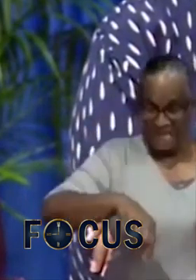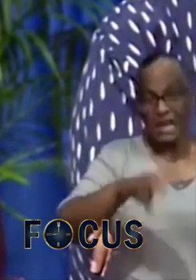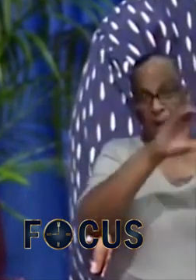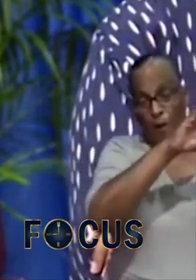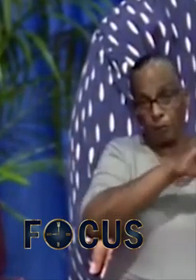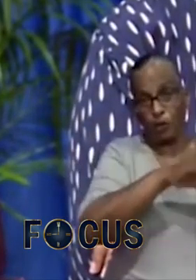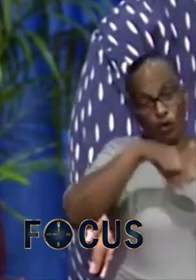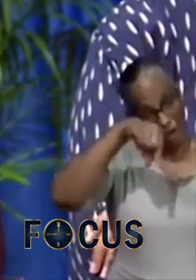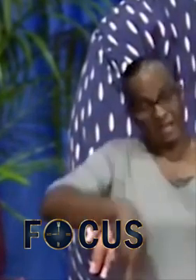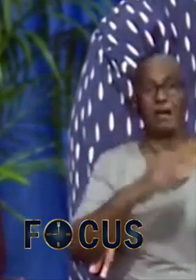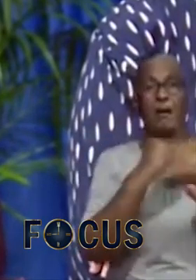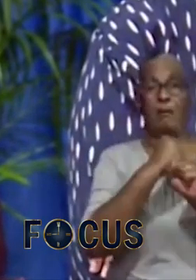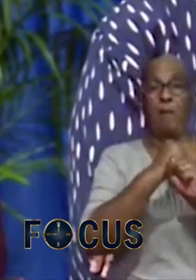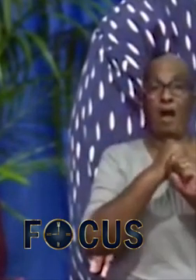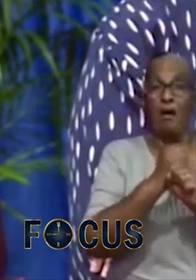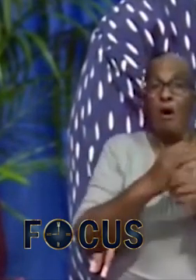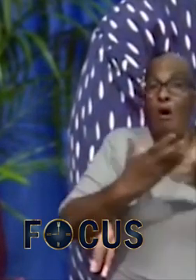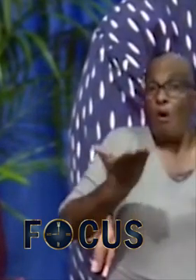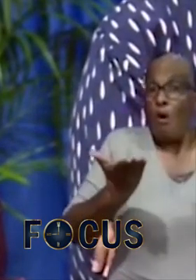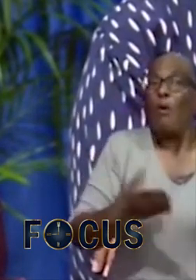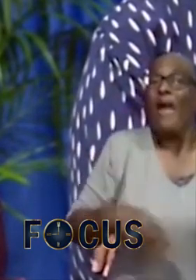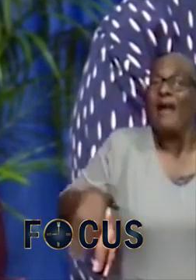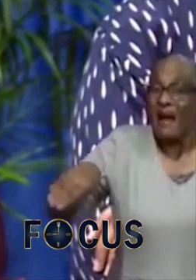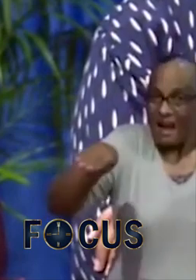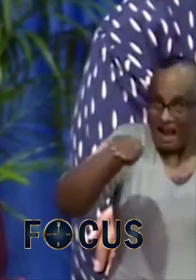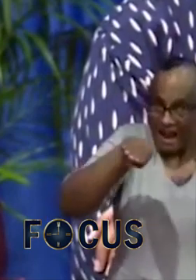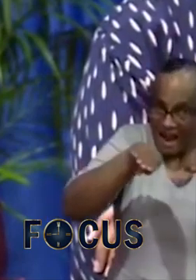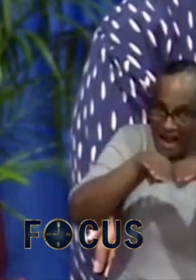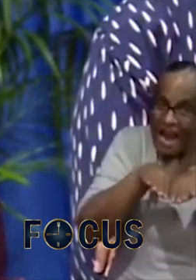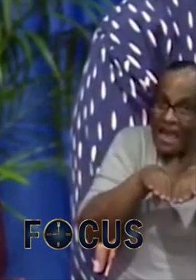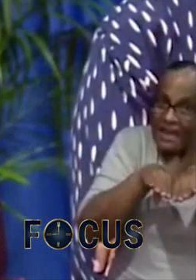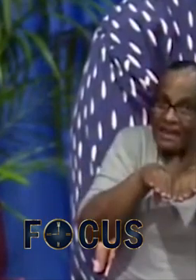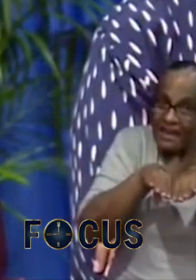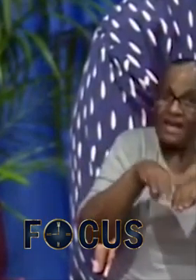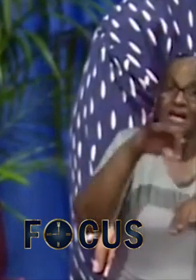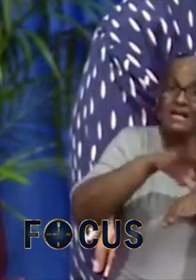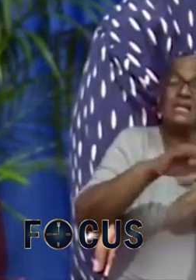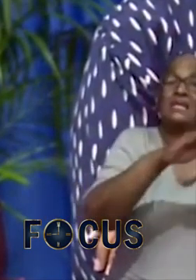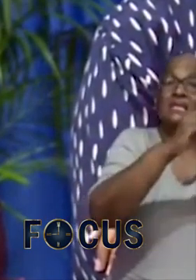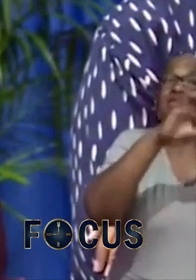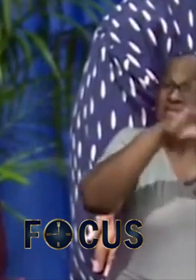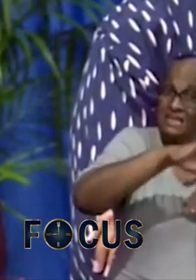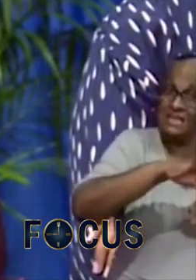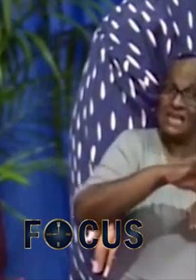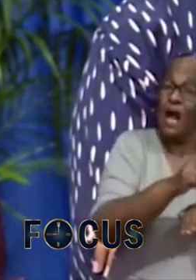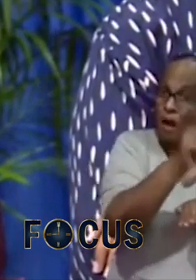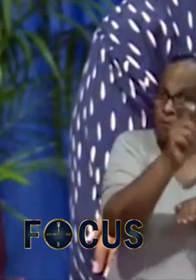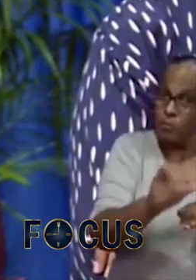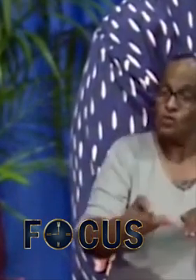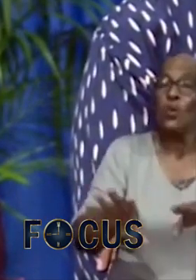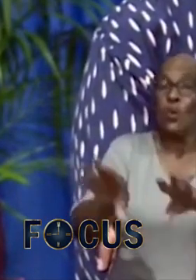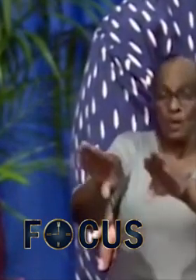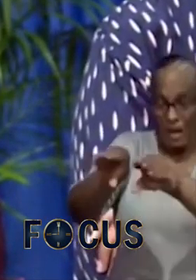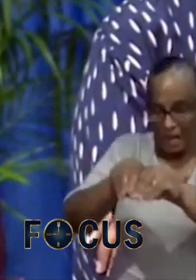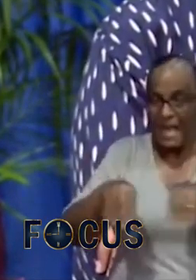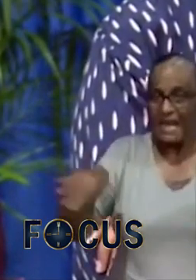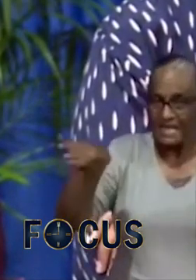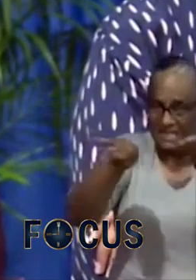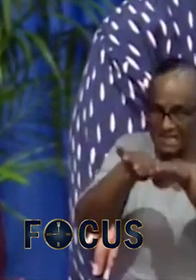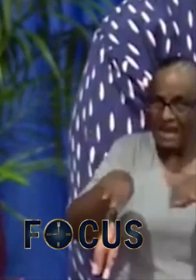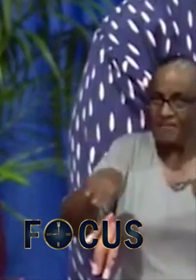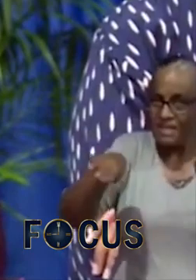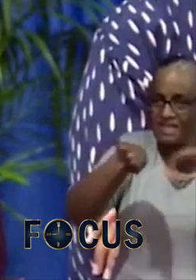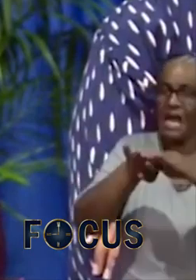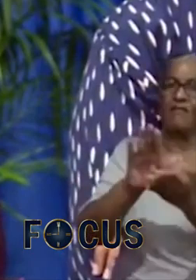protocol gemaakt voor hoe wij uniform in Suriname patiënten op de IC zullen behandelen. En